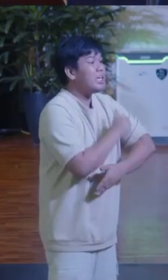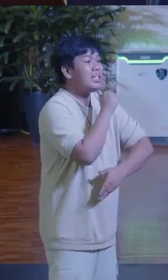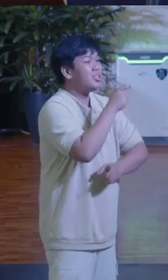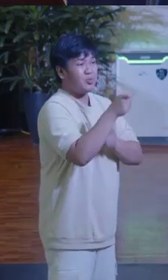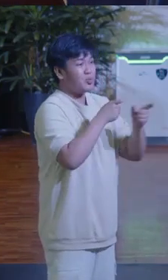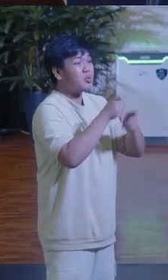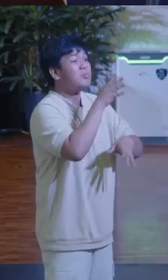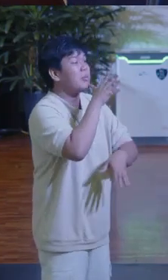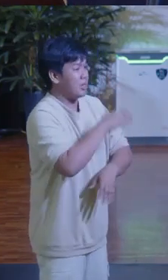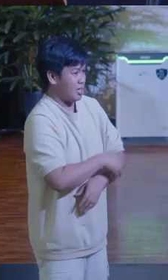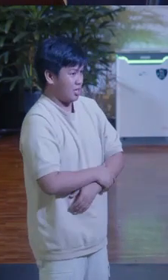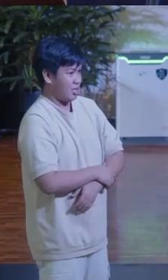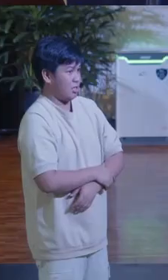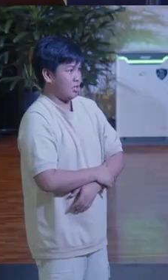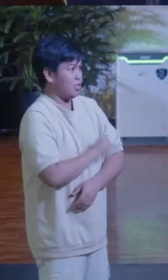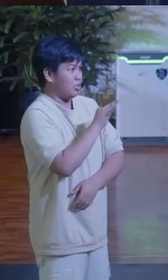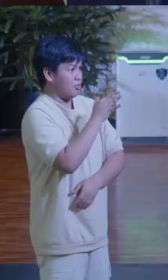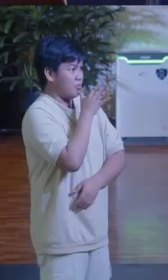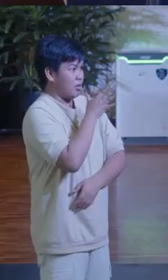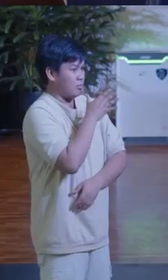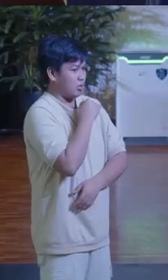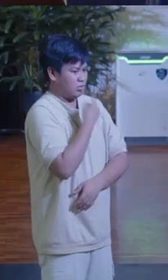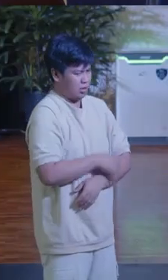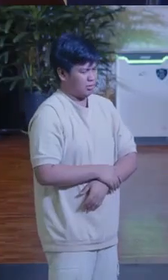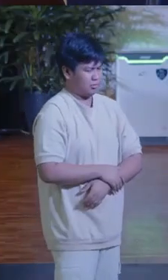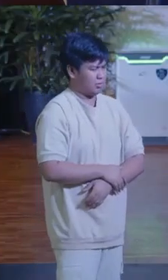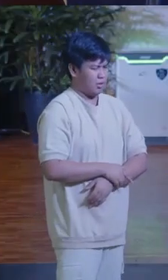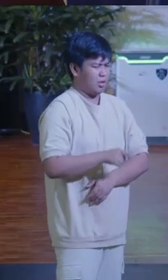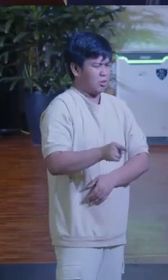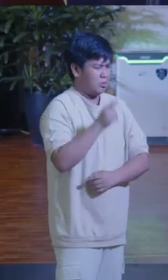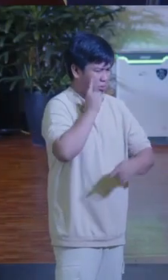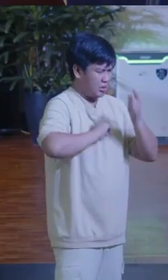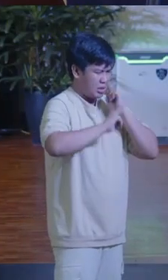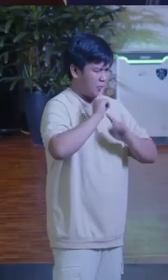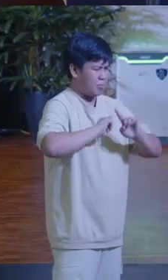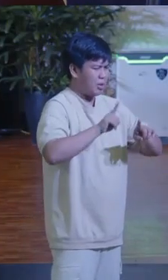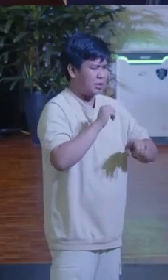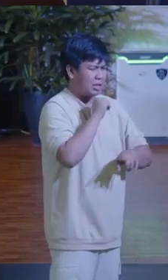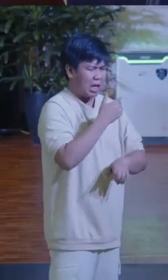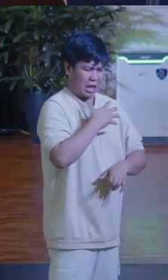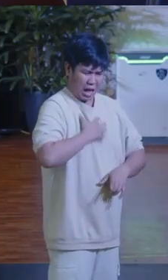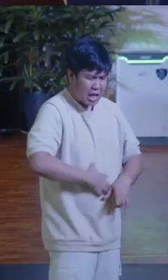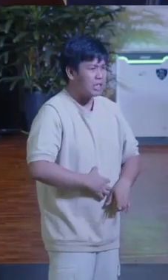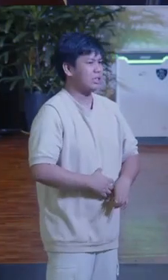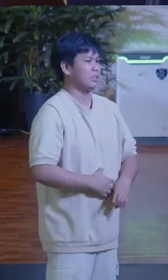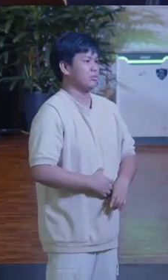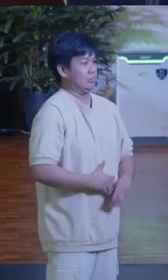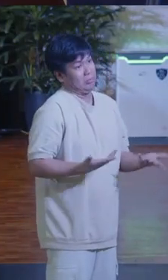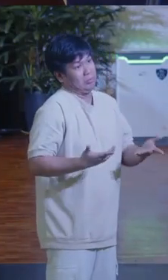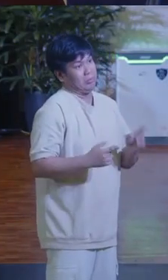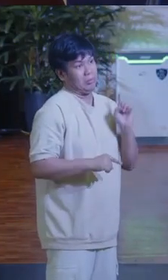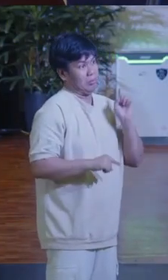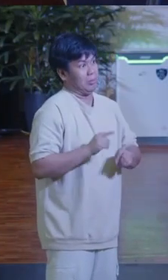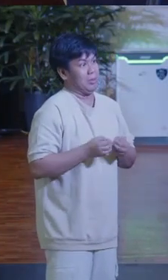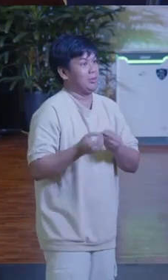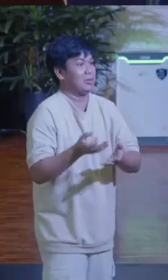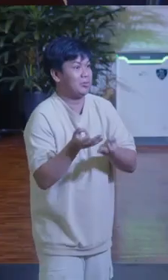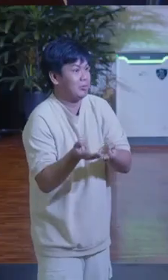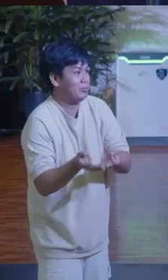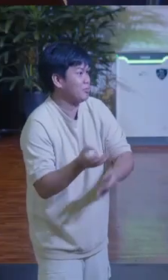yon, wala siyang magagawa. Siya ay nagtitiwala lamang sa kabaitan